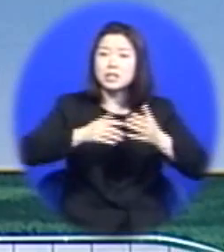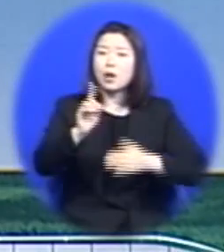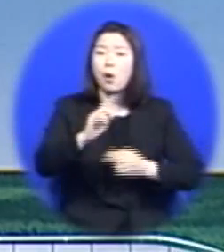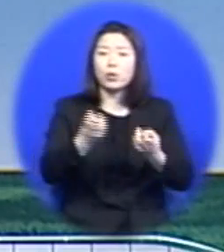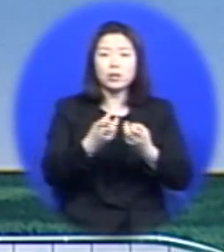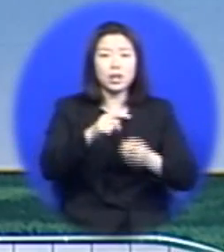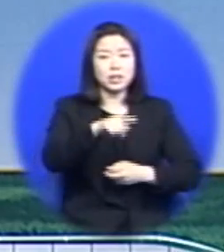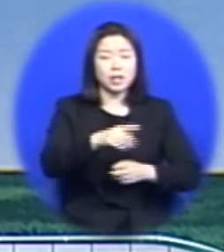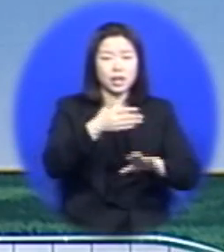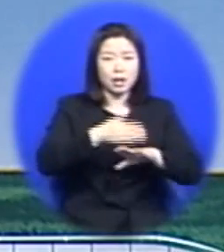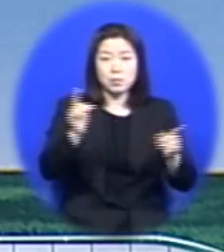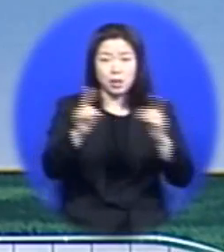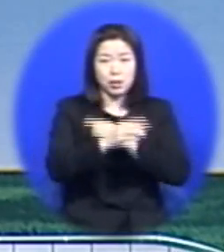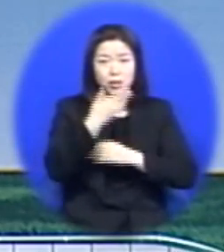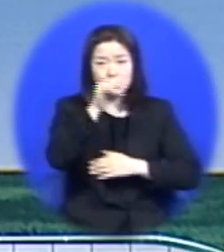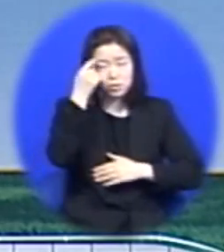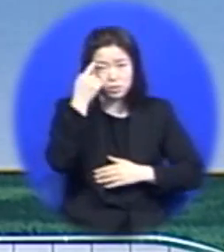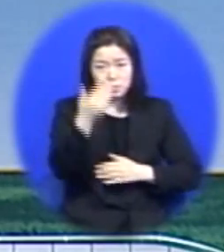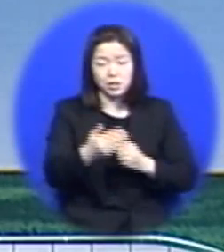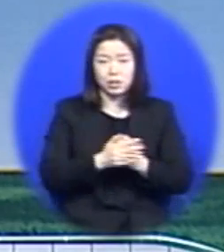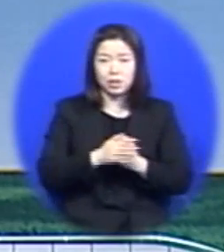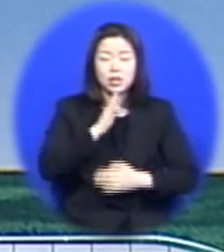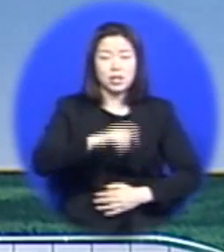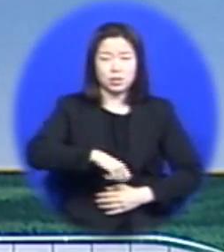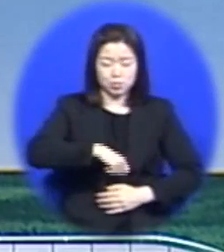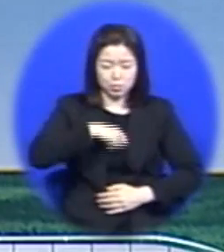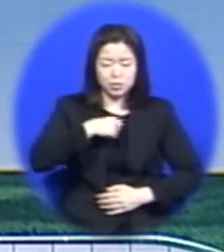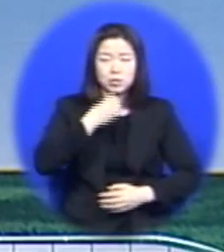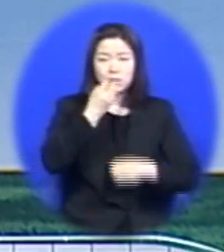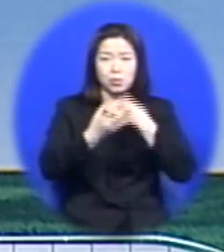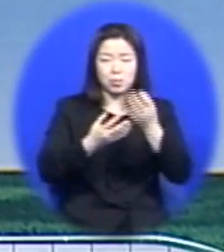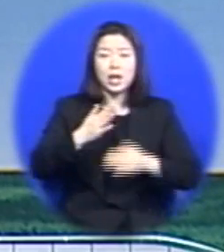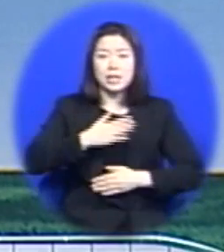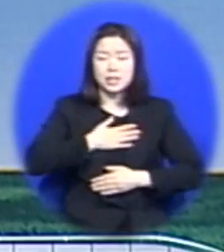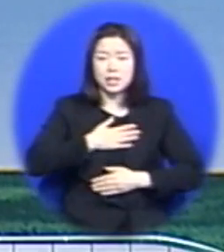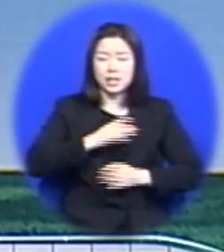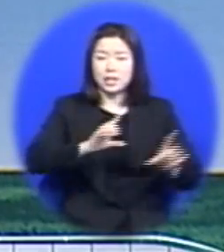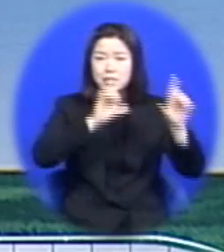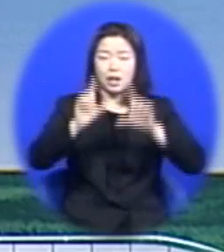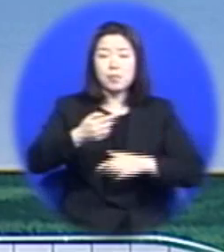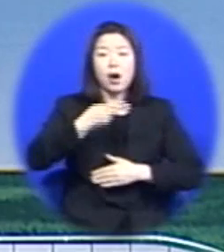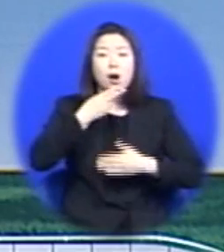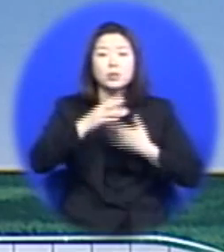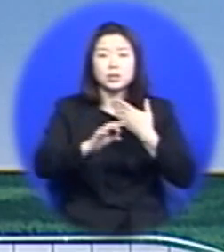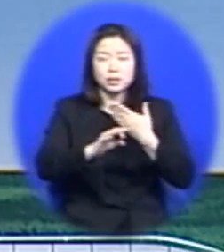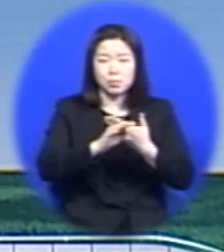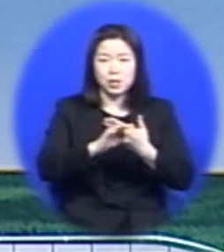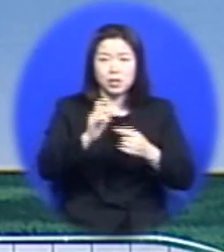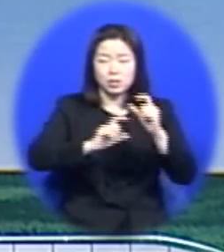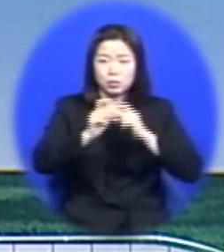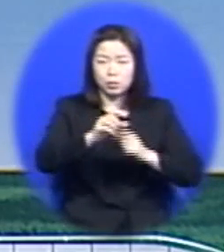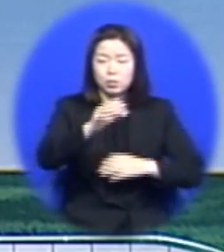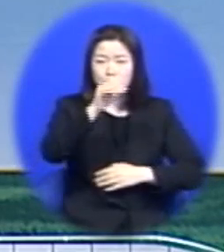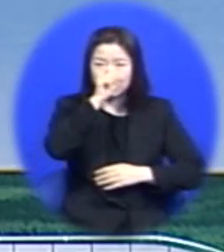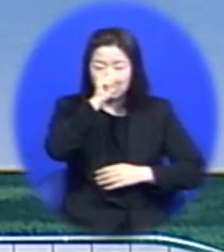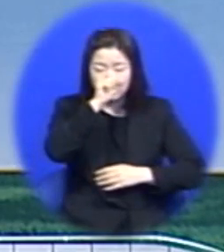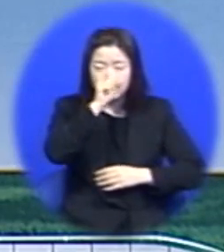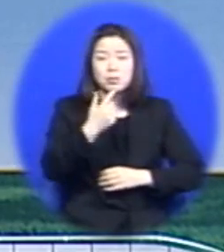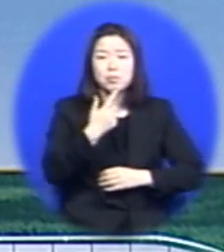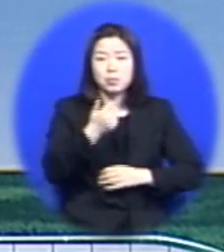감사가 돼요? 솔직히 고백하건대 제 삶에 없었더라면 더 좋았을 뻔한 사건은 하나도